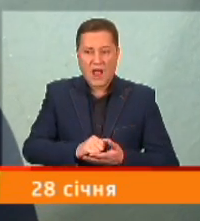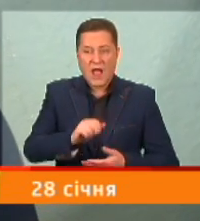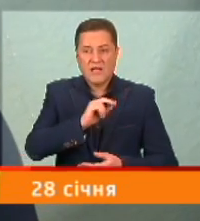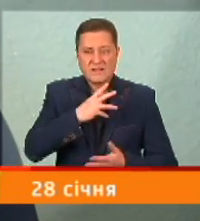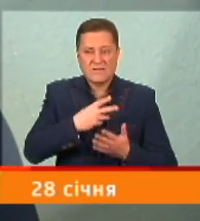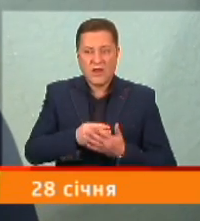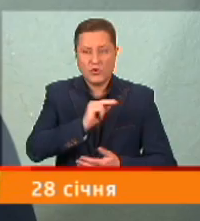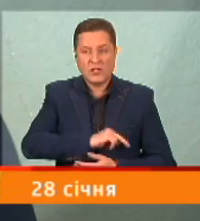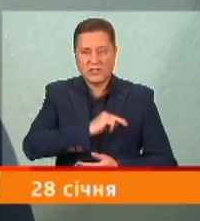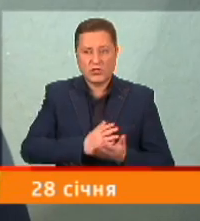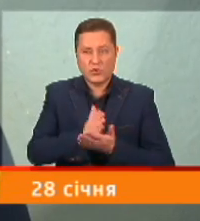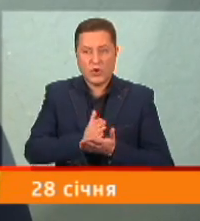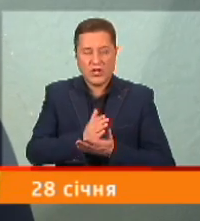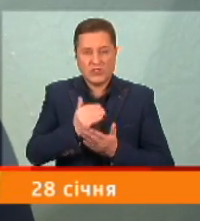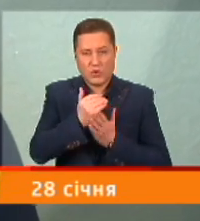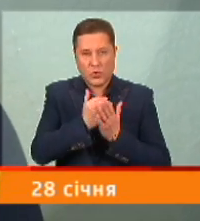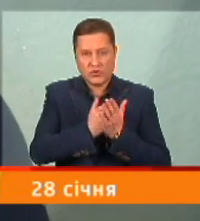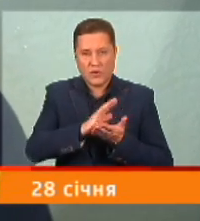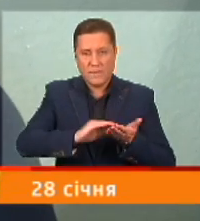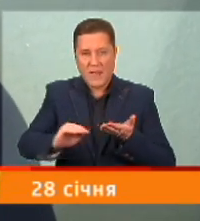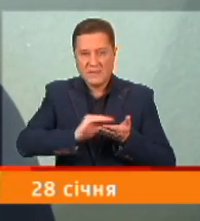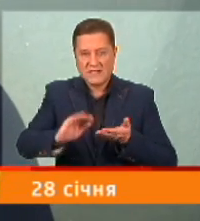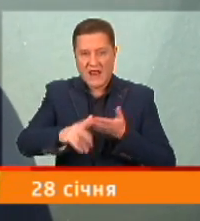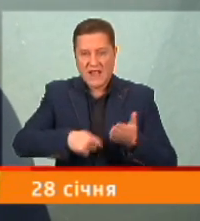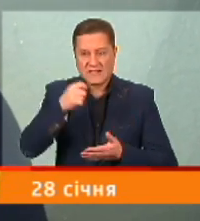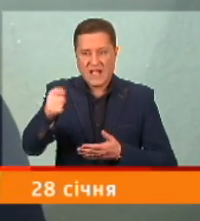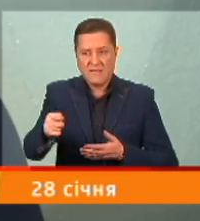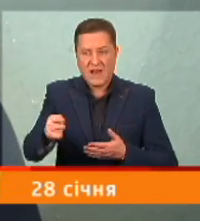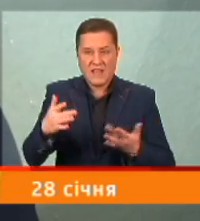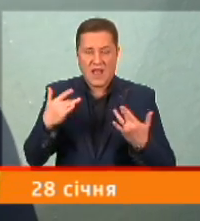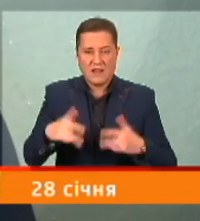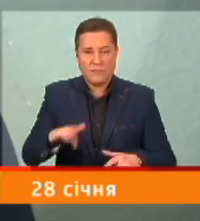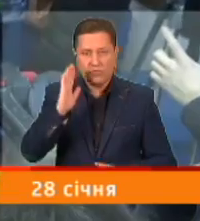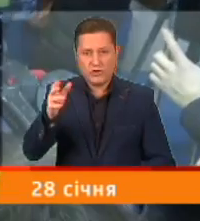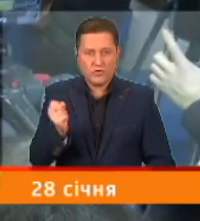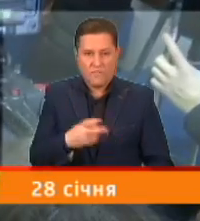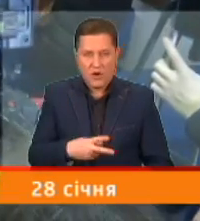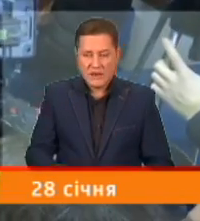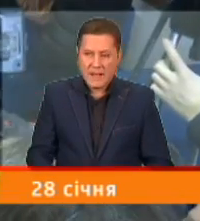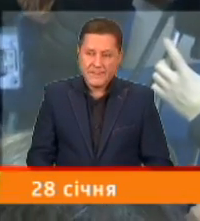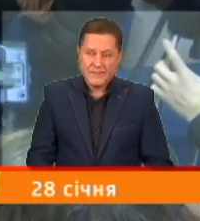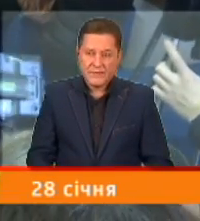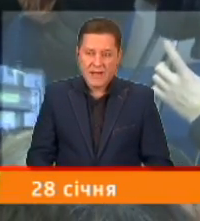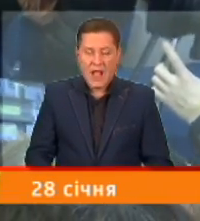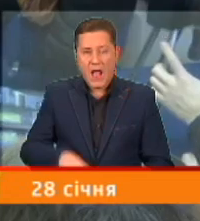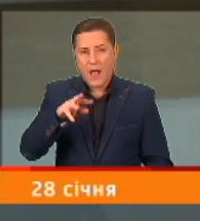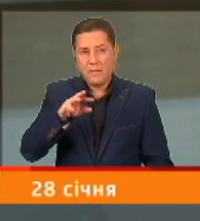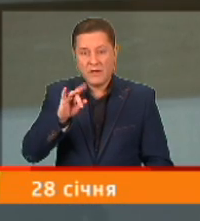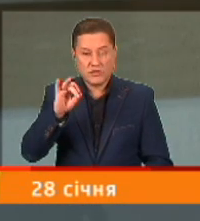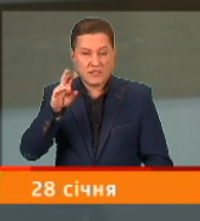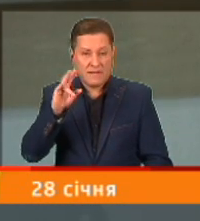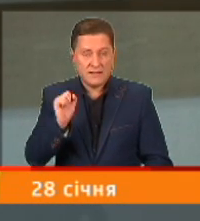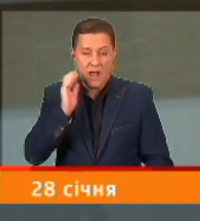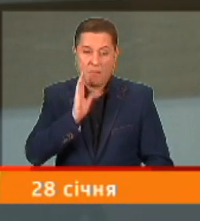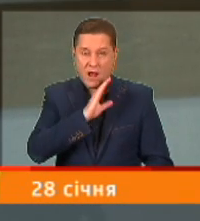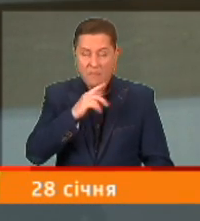свою должностную инструкцию. Написала заявление и будет уволена. Мирославина мама каже, до